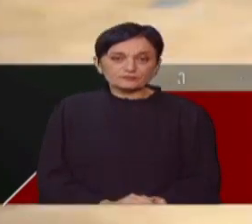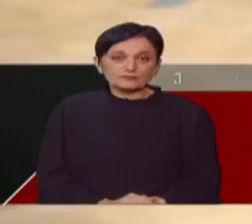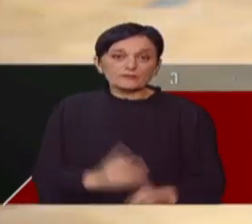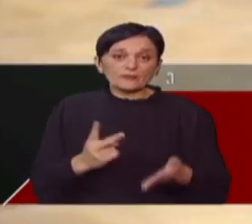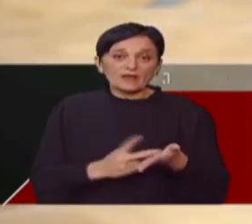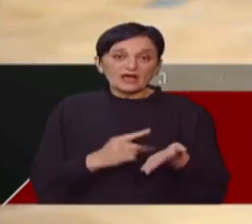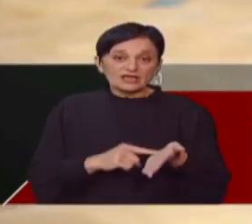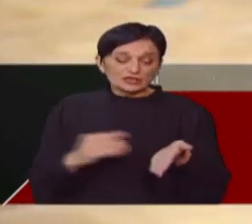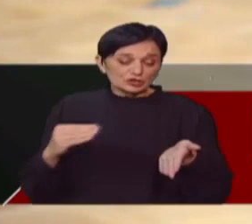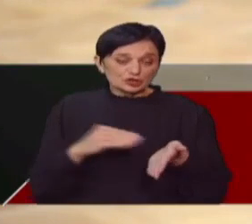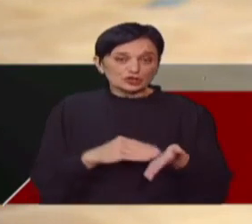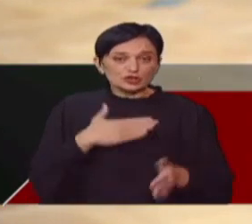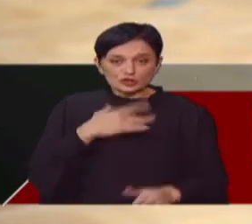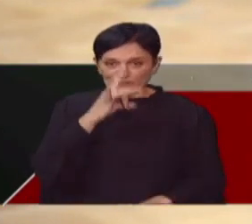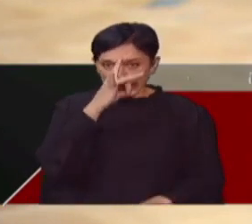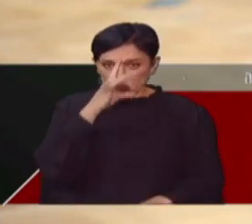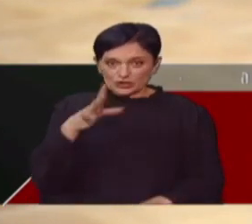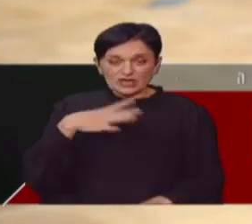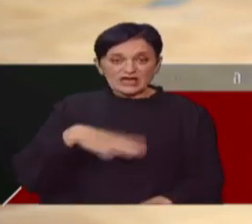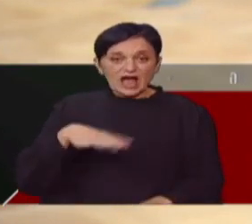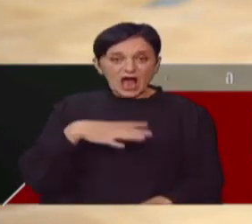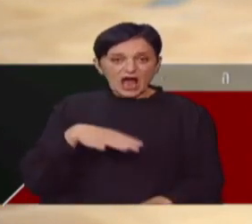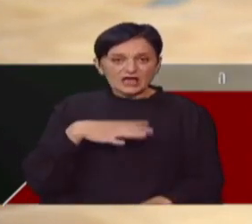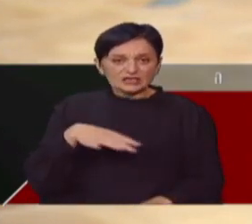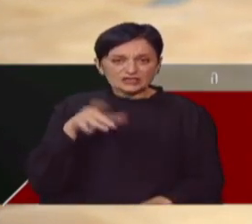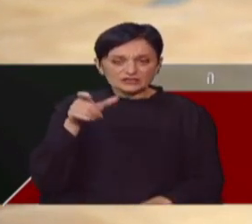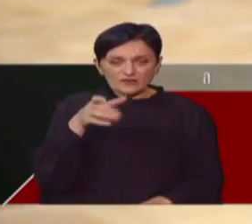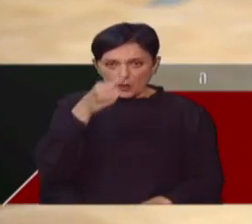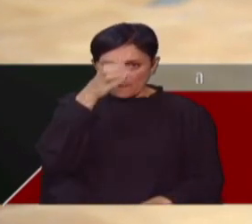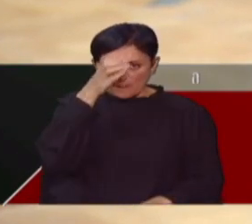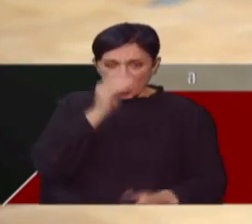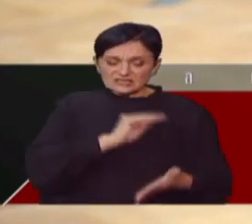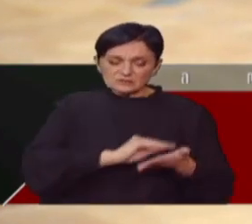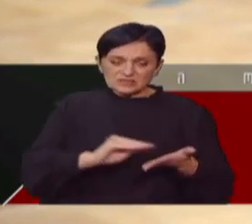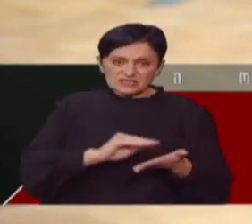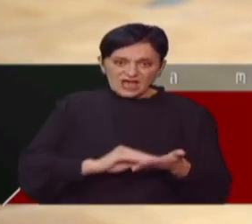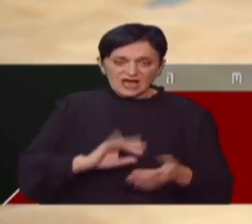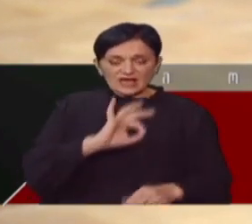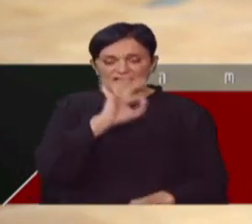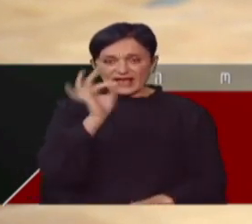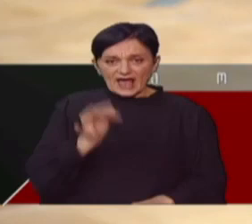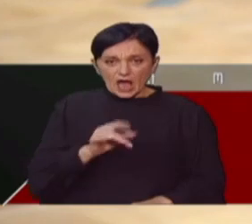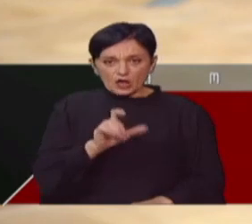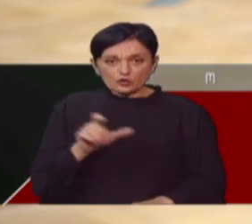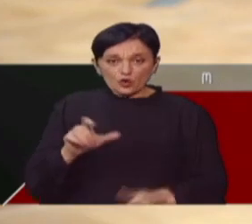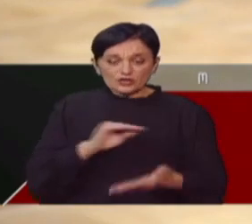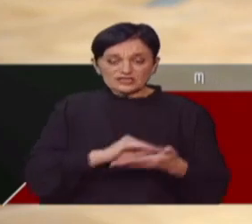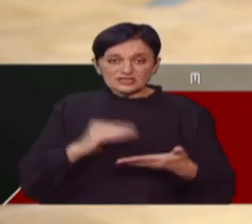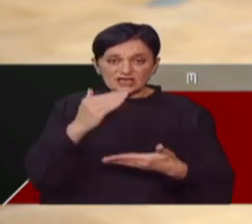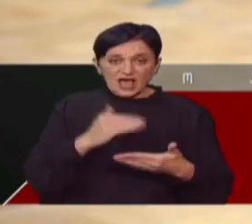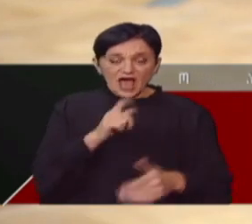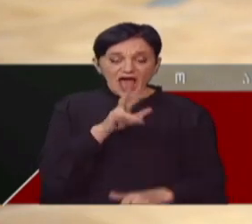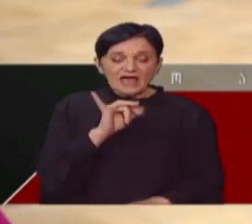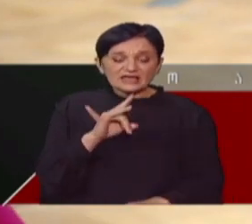წიგში შესული არის ჩვენი ცნობილი ქართველი მეცნიერების, მწერლების, ხელოვანების წერილები ჰეიდარ